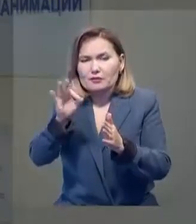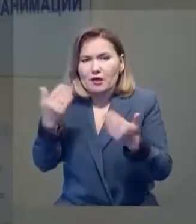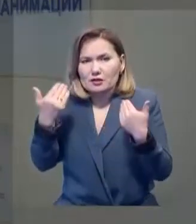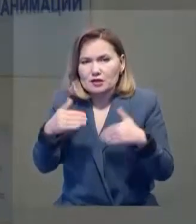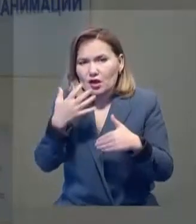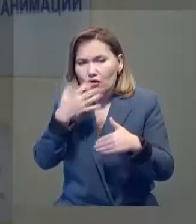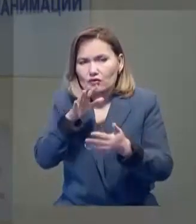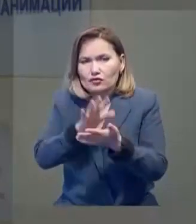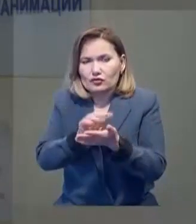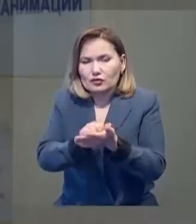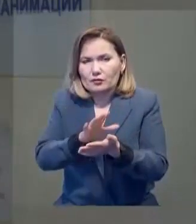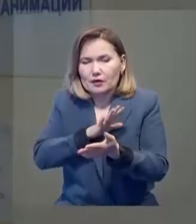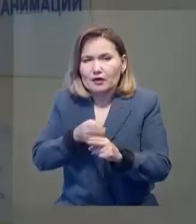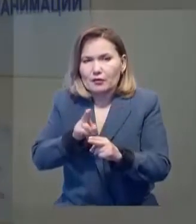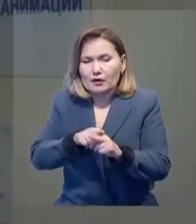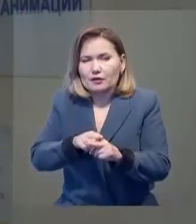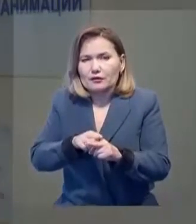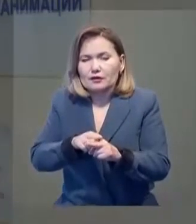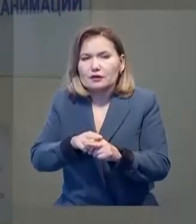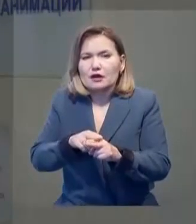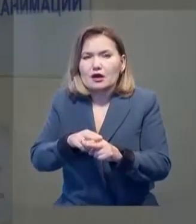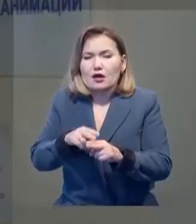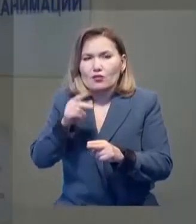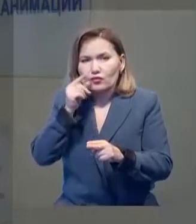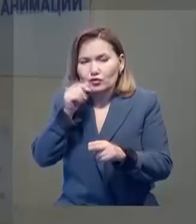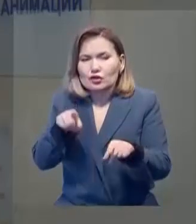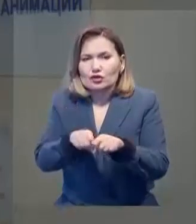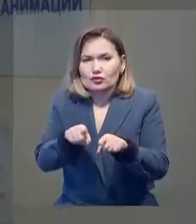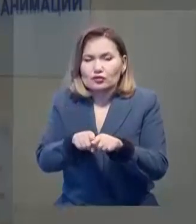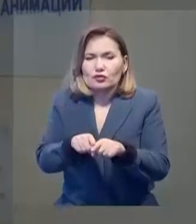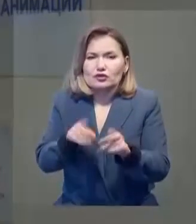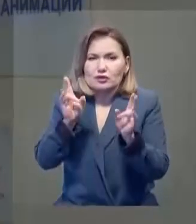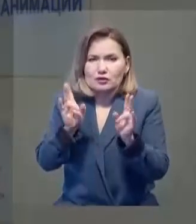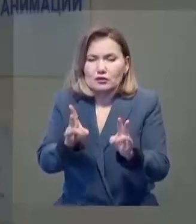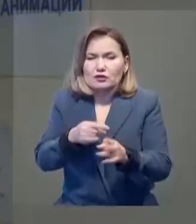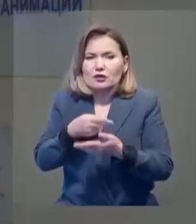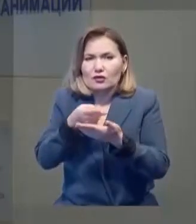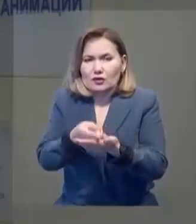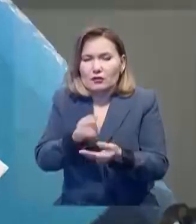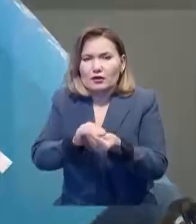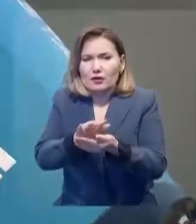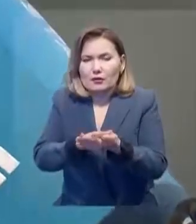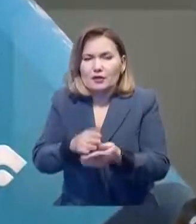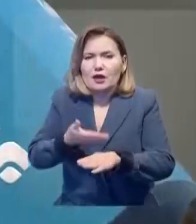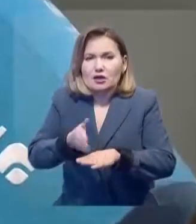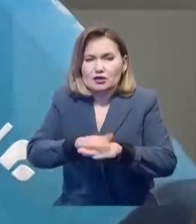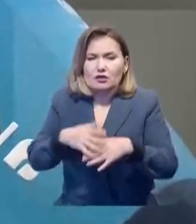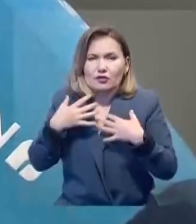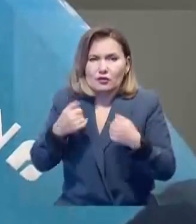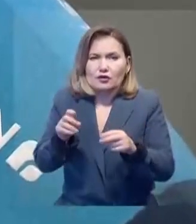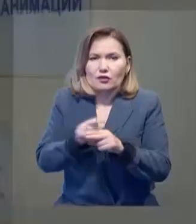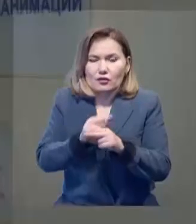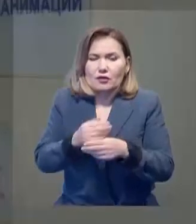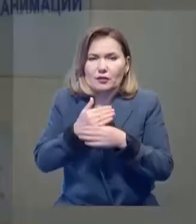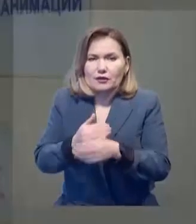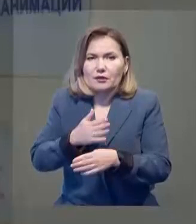жылғы азаматша ол 60% күйік жарақатымен жатыр. Жағдайлары қазіргі уақытта өте ауыр, емдеуін жалғастыруда. Керек